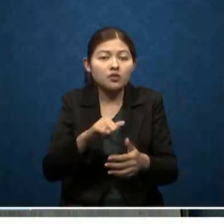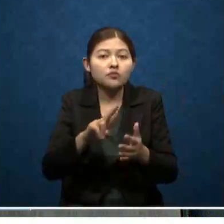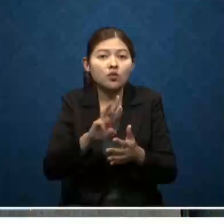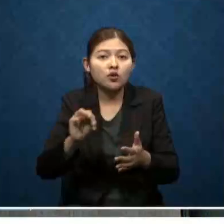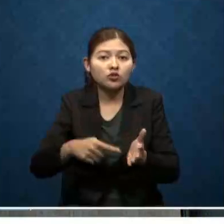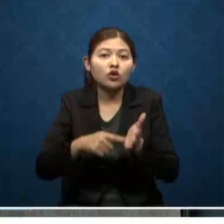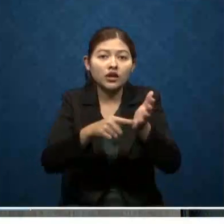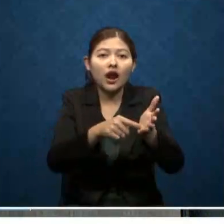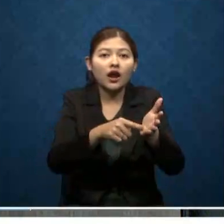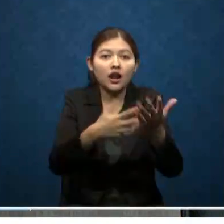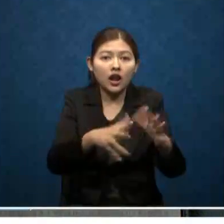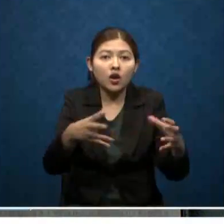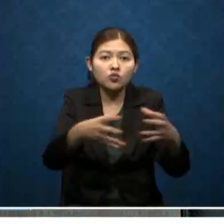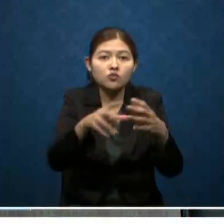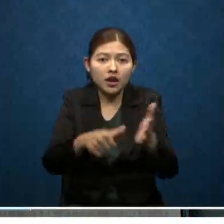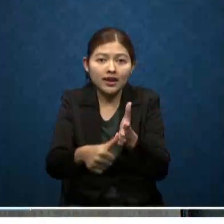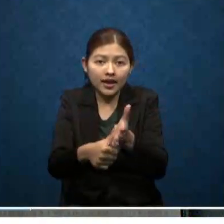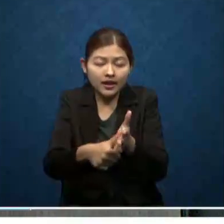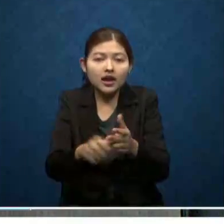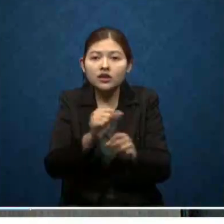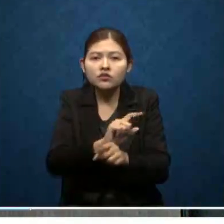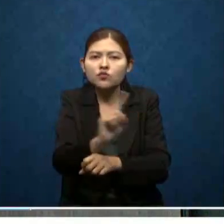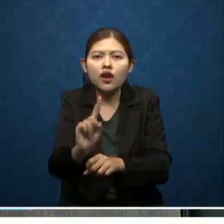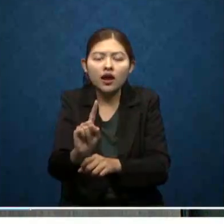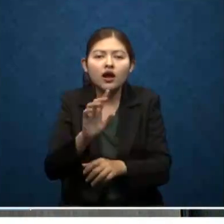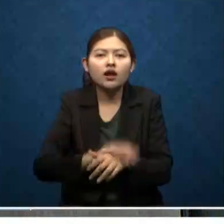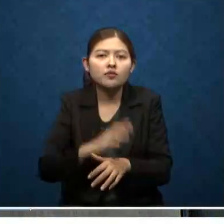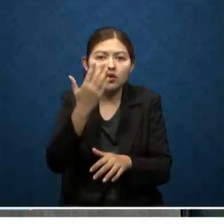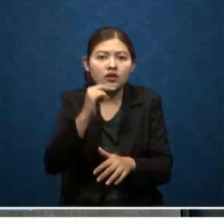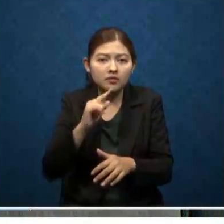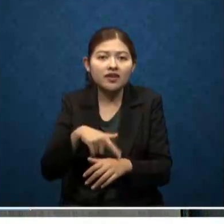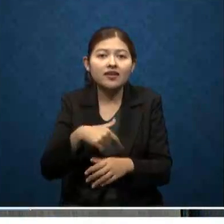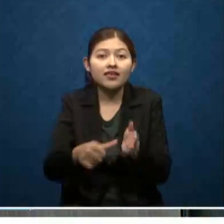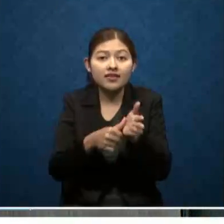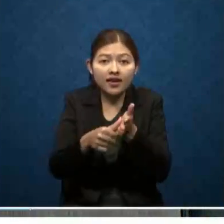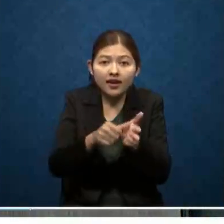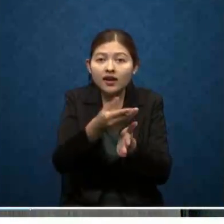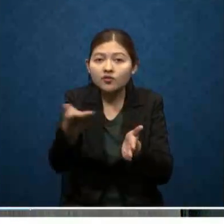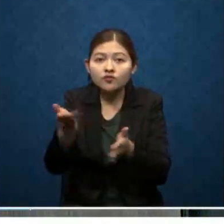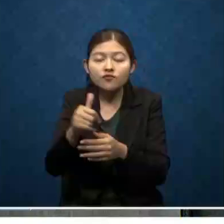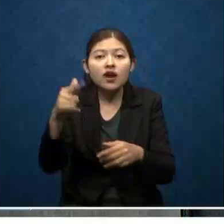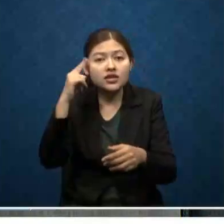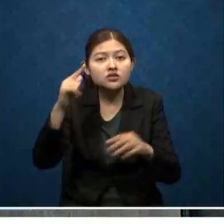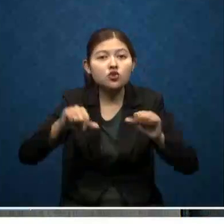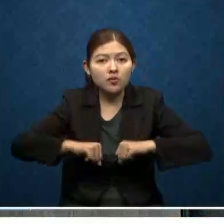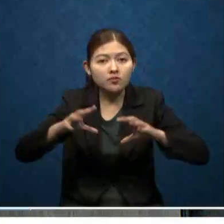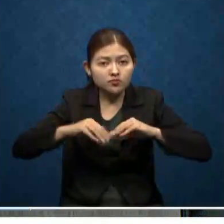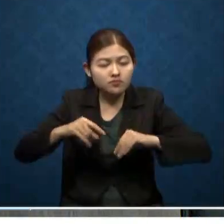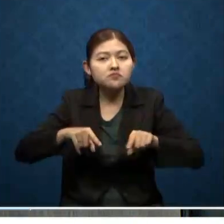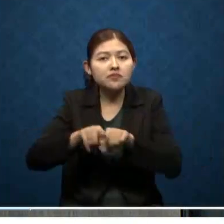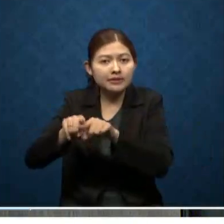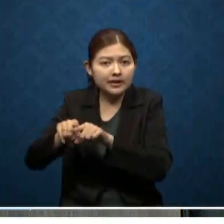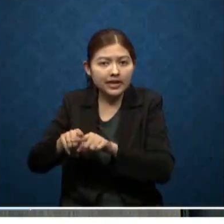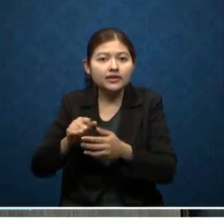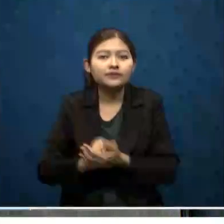รัฐมนตรีมาเพื่อแก้ไขตรงนี้เมื่อตอนที่ดำเนินการนั้นทุกฝ่ายเห็นชอบในการที่จะให้จัดตั้งนะครับแล้วก็ให้มาอยู่